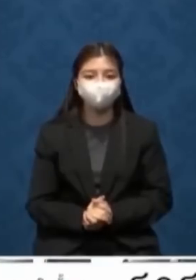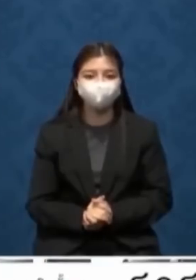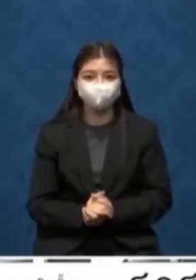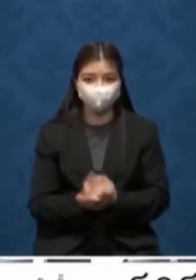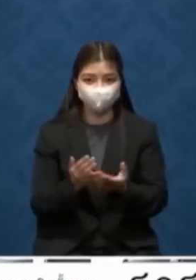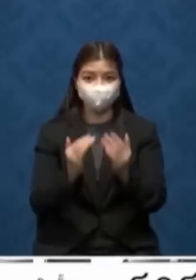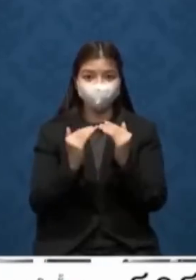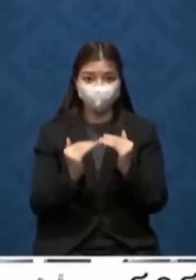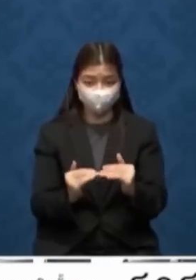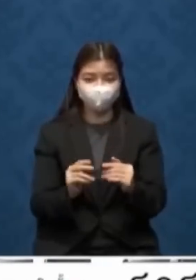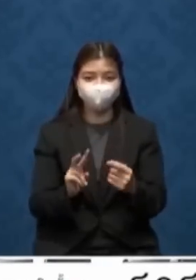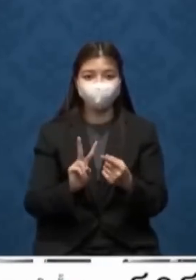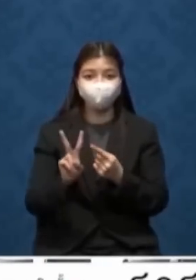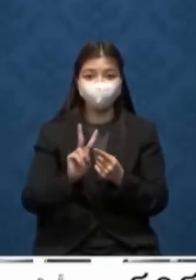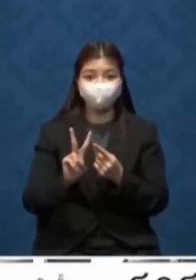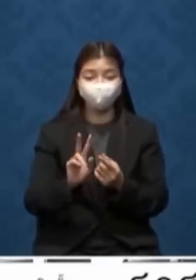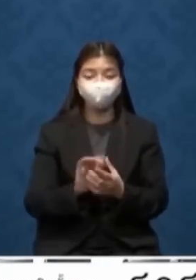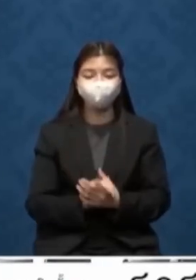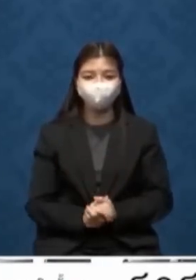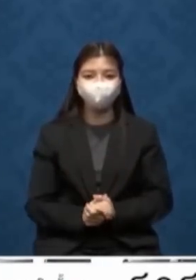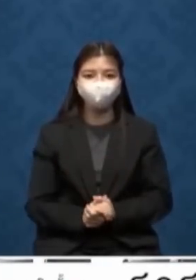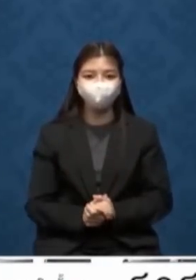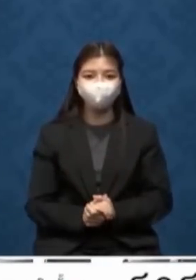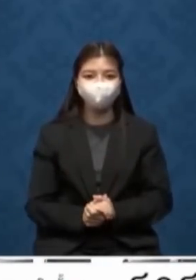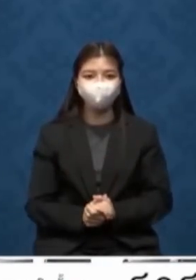ท่านต่อไปนี้นะครับ